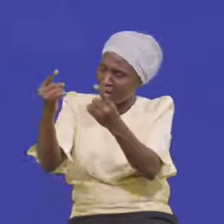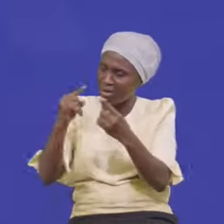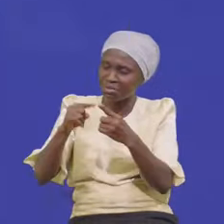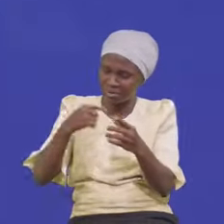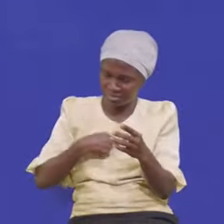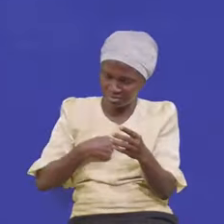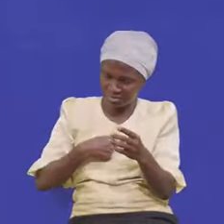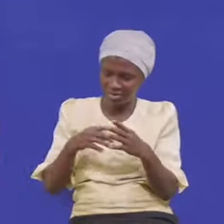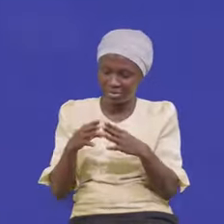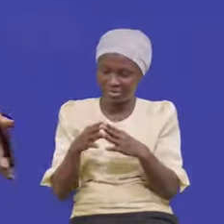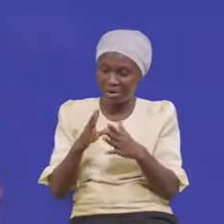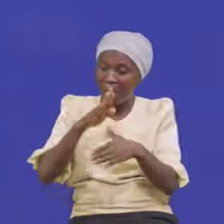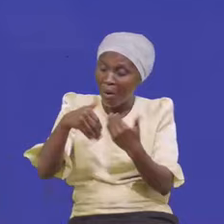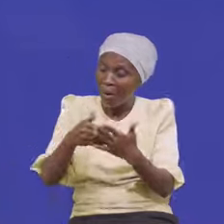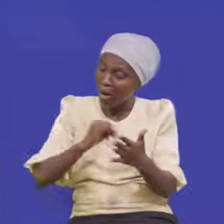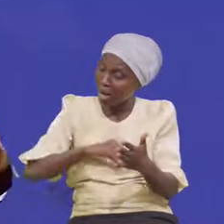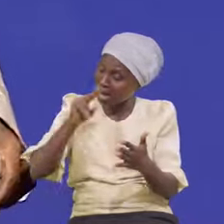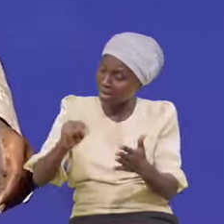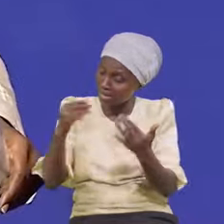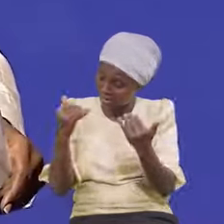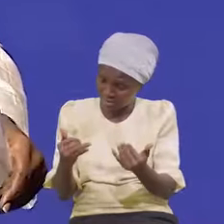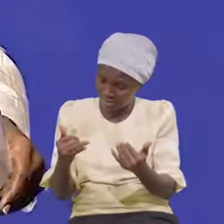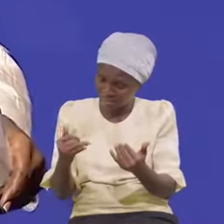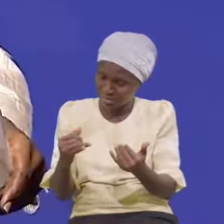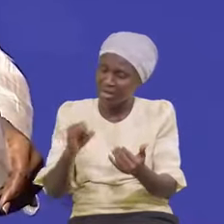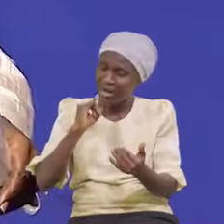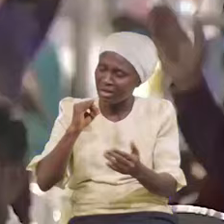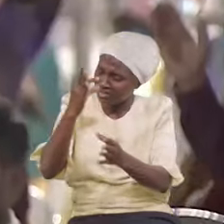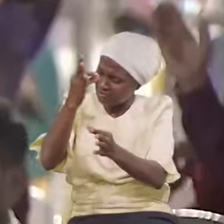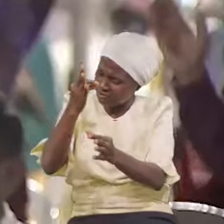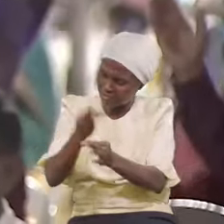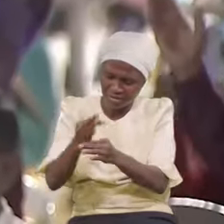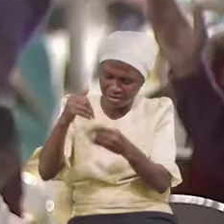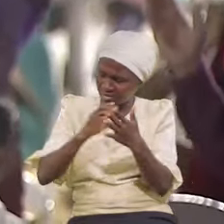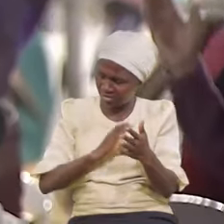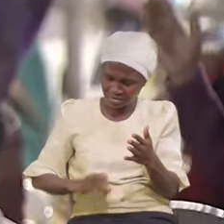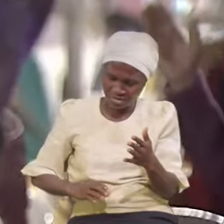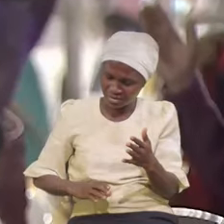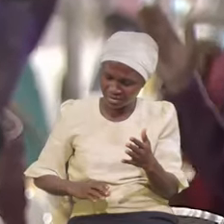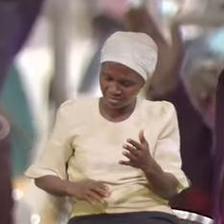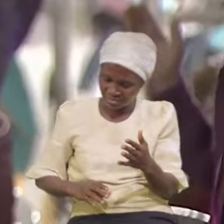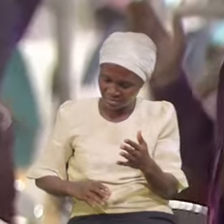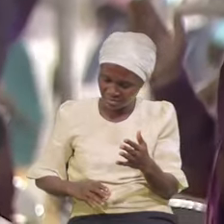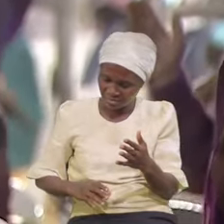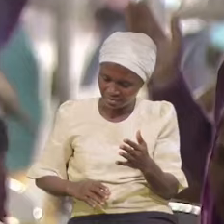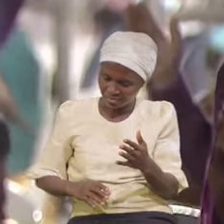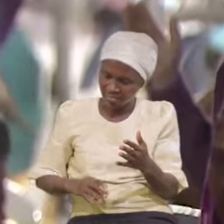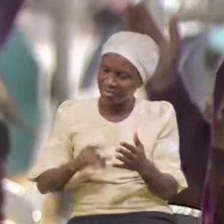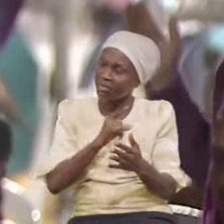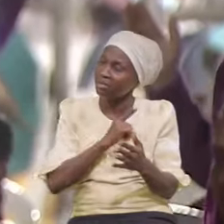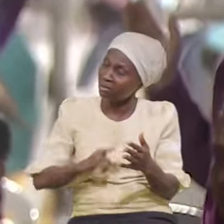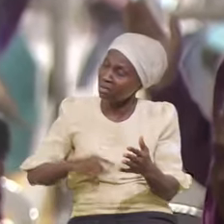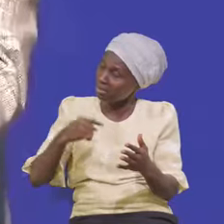చెంతకు రావాలి. All I need. నాకు అవసరమైనంత. Is faith in Christ. క్రీస్తు మాత్రమే అని చెల్లించారు. Lord,